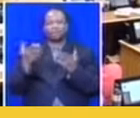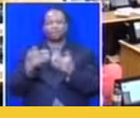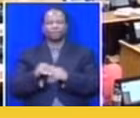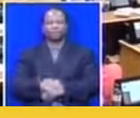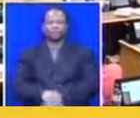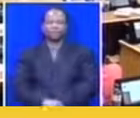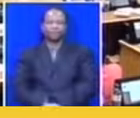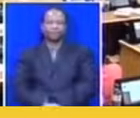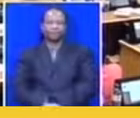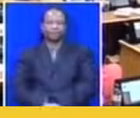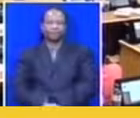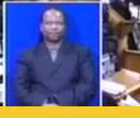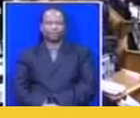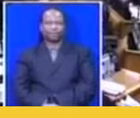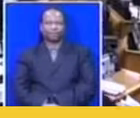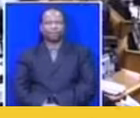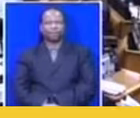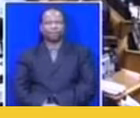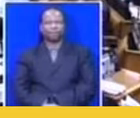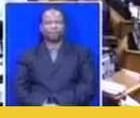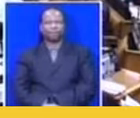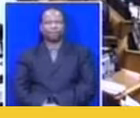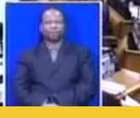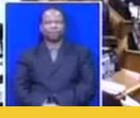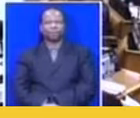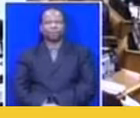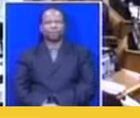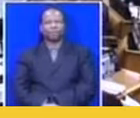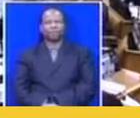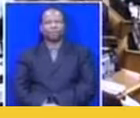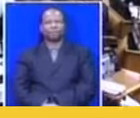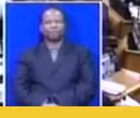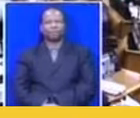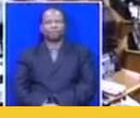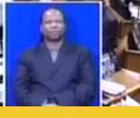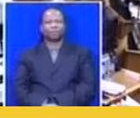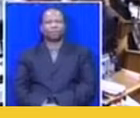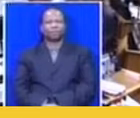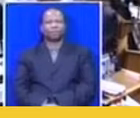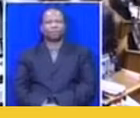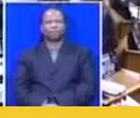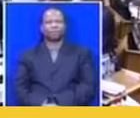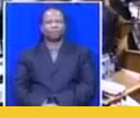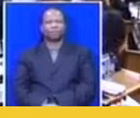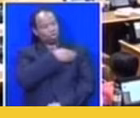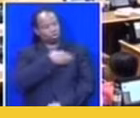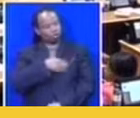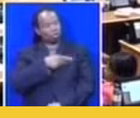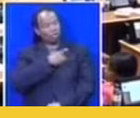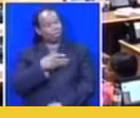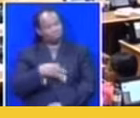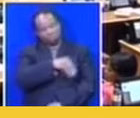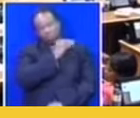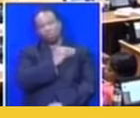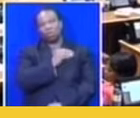du Parlement et des députés du Parti des combattants pour la liberté économique EEF du populiste Julius Malema au moment de